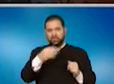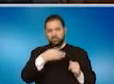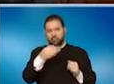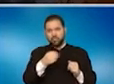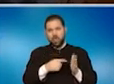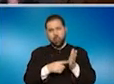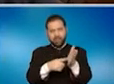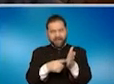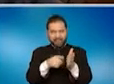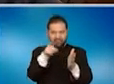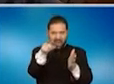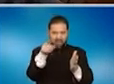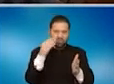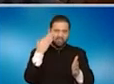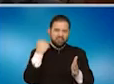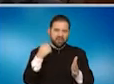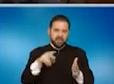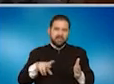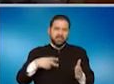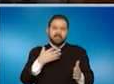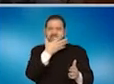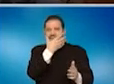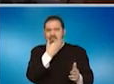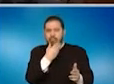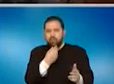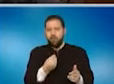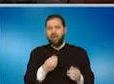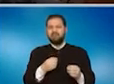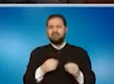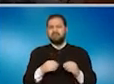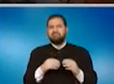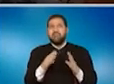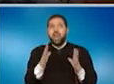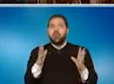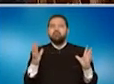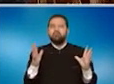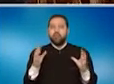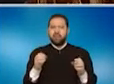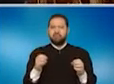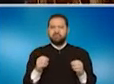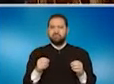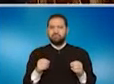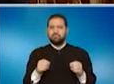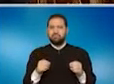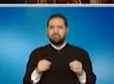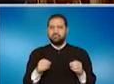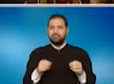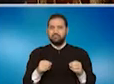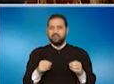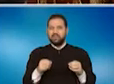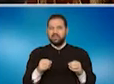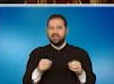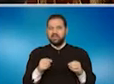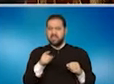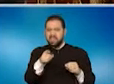și zice: uitați-vă la această femeie, cât este de frumoasă, cât este de strălucitoare, ce mirodenie emană,